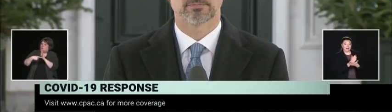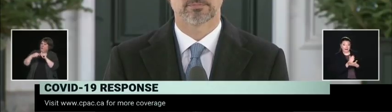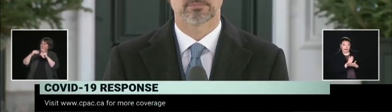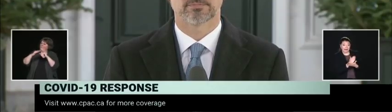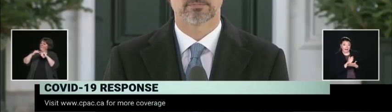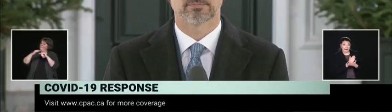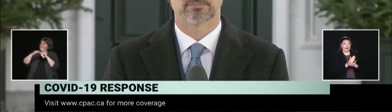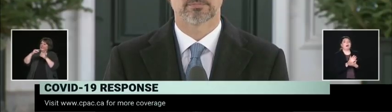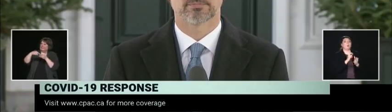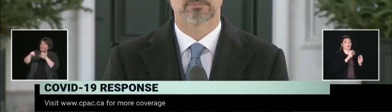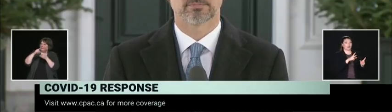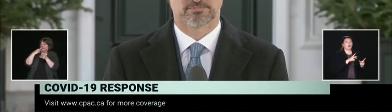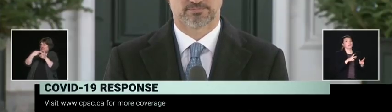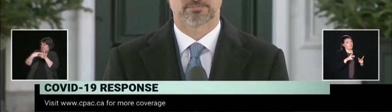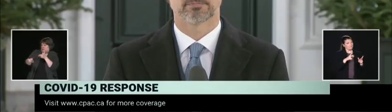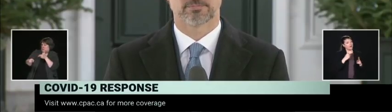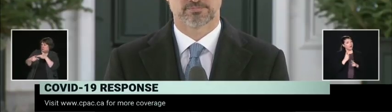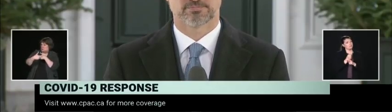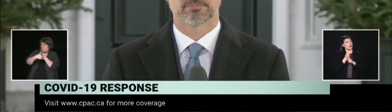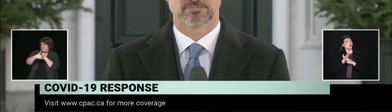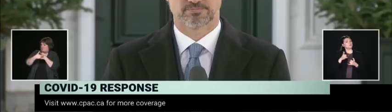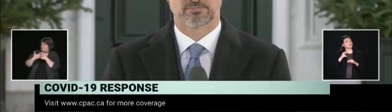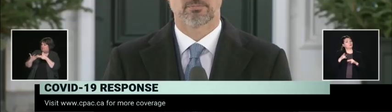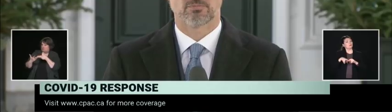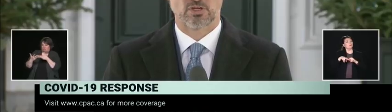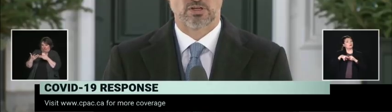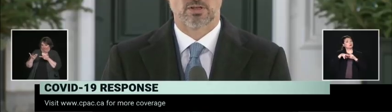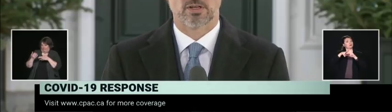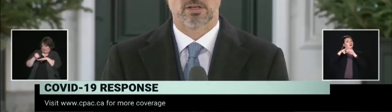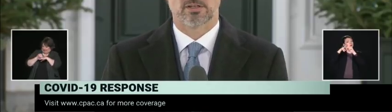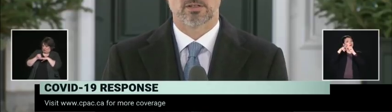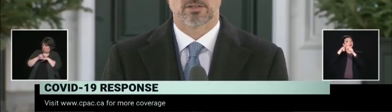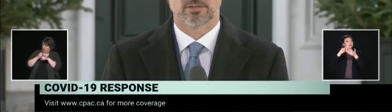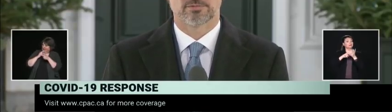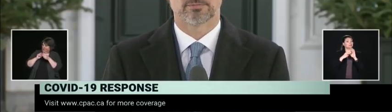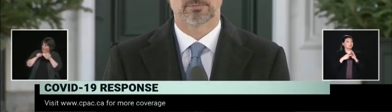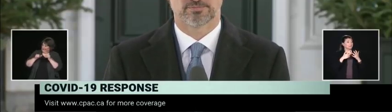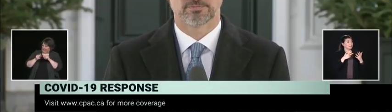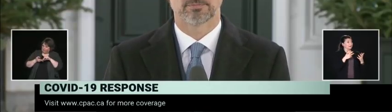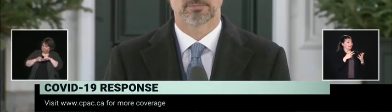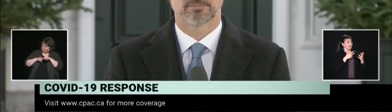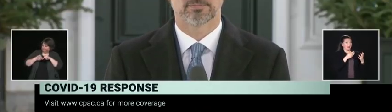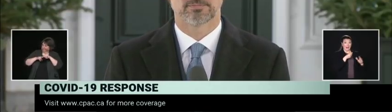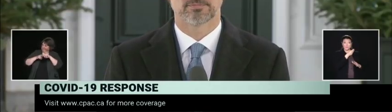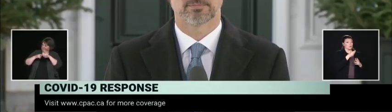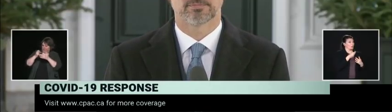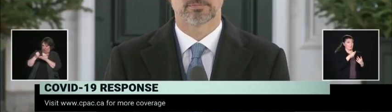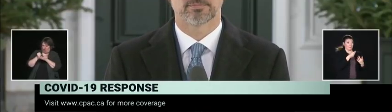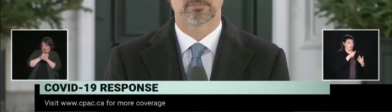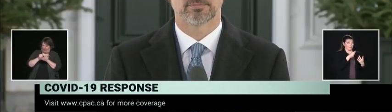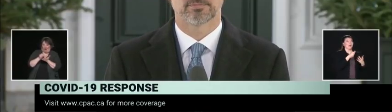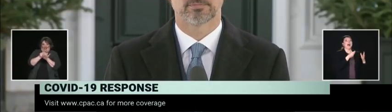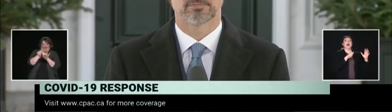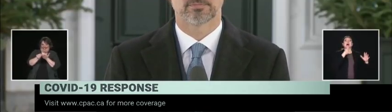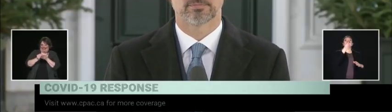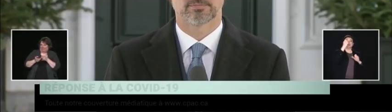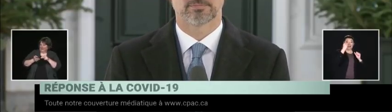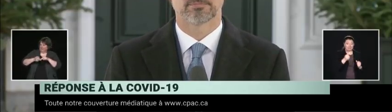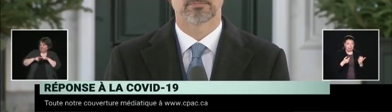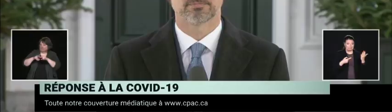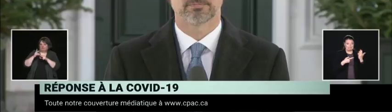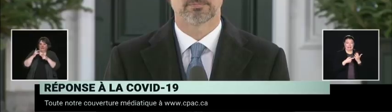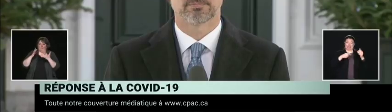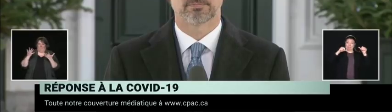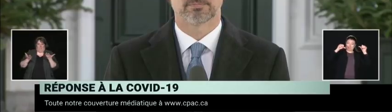ce temps-là, les intérêts continuent à s'accumuler quand même. Donc, la personne sort de cette période de difficile avec une dette